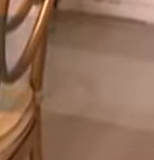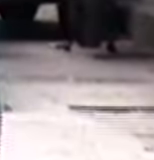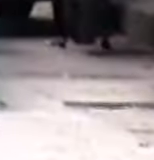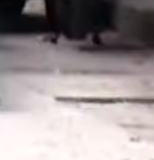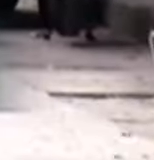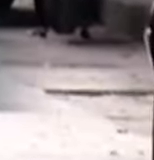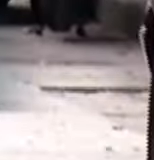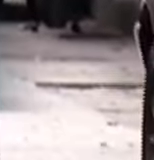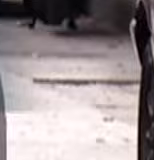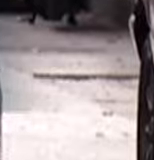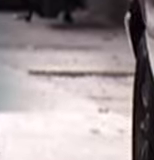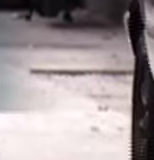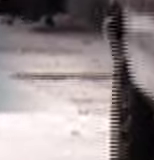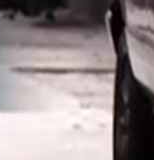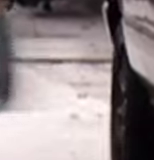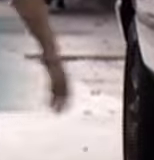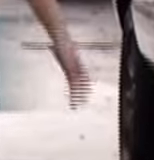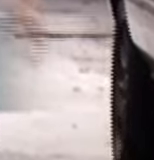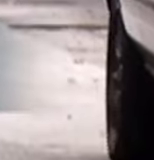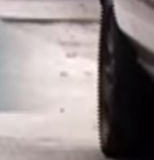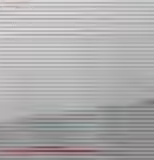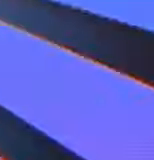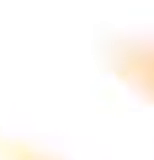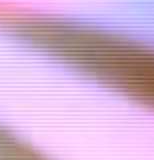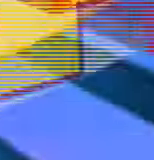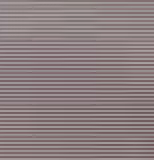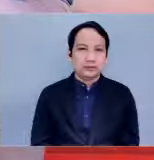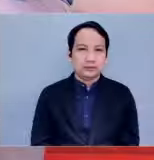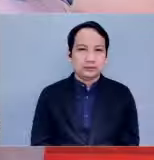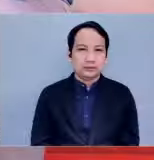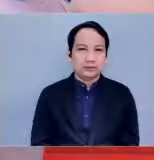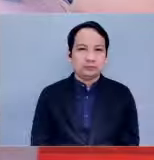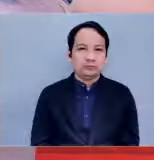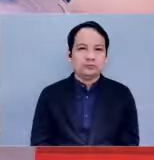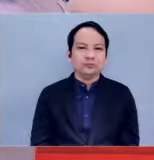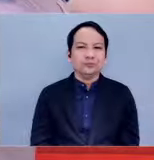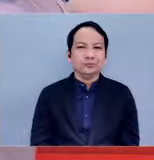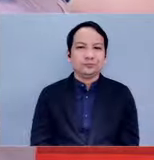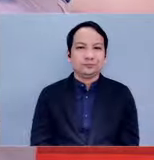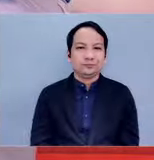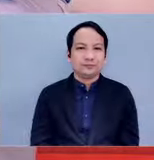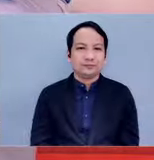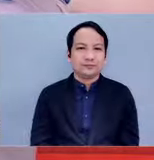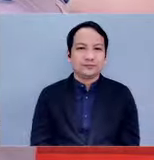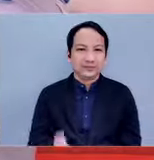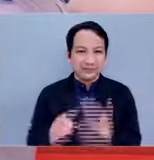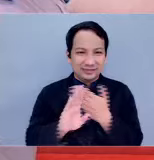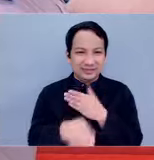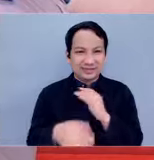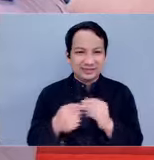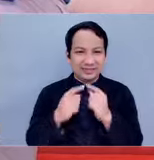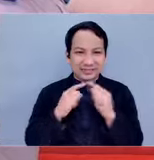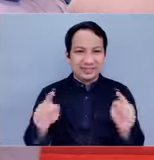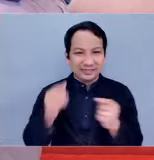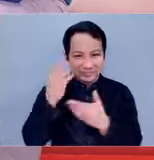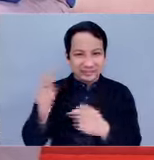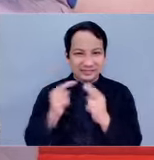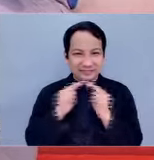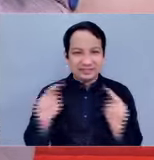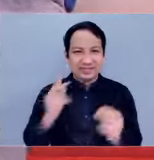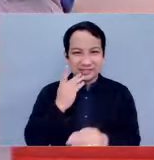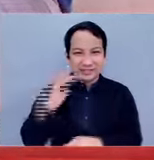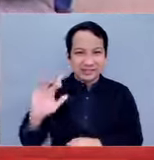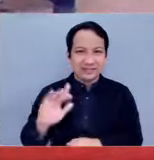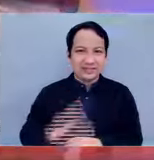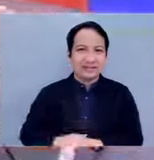pagiging people pleaser sa payong kapatid. Back to you, Dimple. Yun, huwag na huwag po kayong aalis. Magbabalik po ang inyong paboritong morning